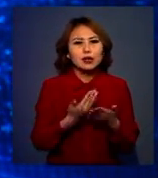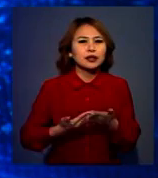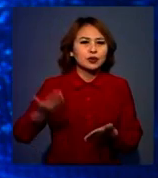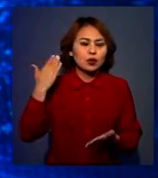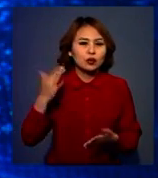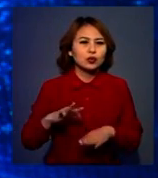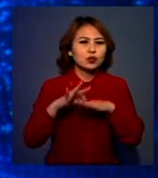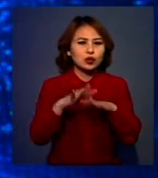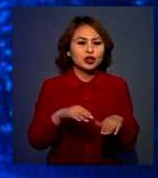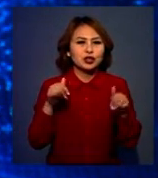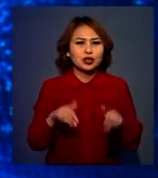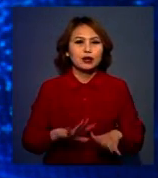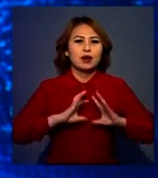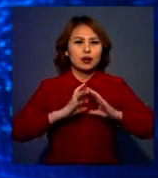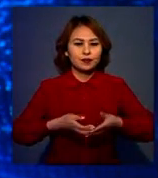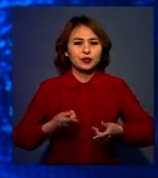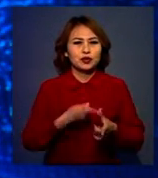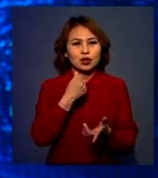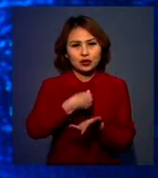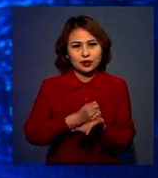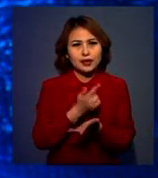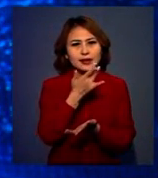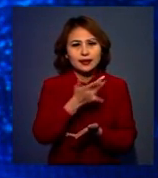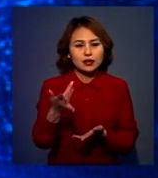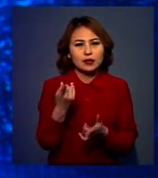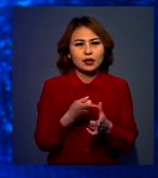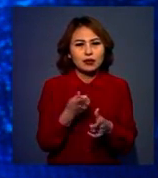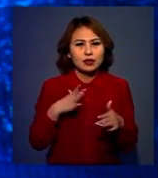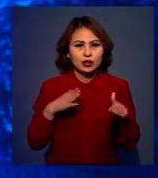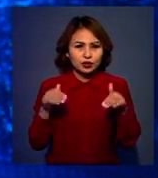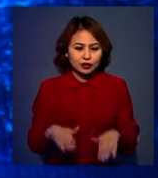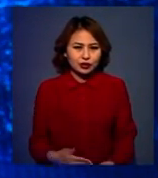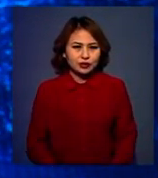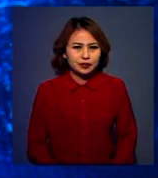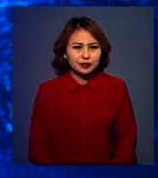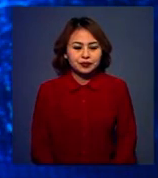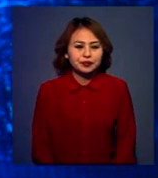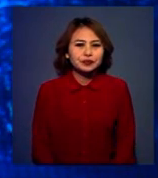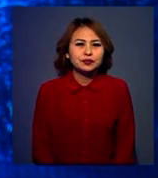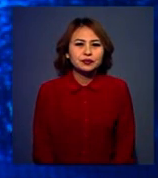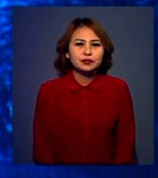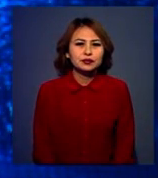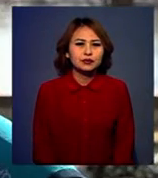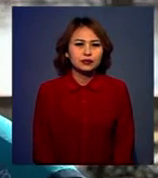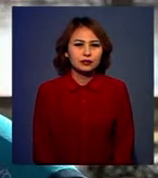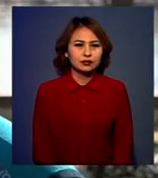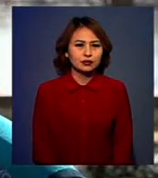президентінің кезектен тыс сайлау өткізу шешімі әлемдегі тұрақсыз саяси жағдайда қабылданған дұрыс шешім.